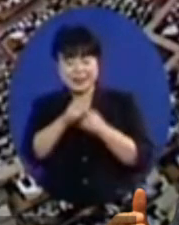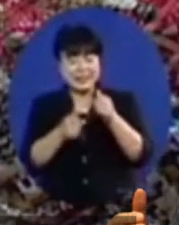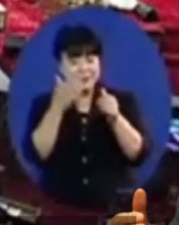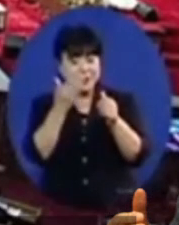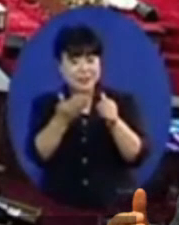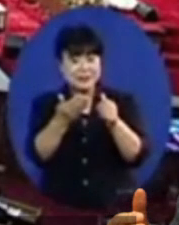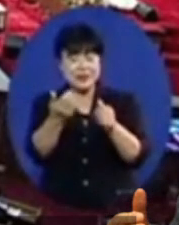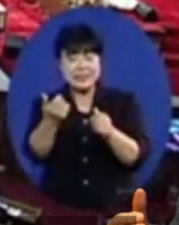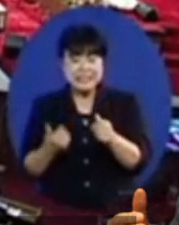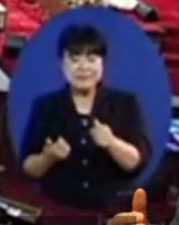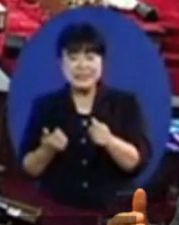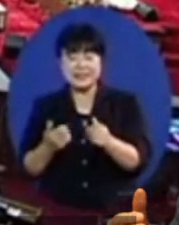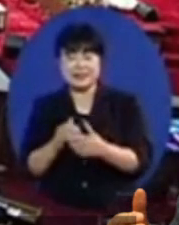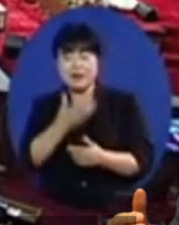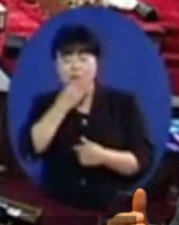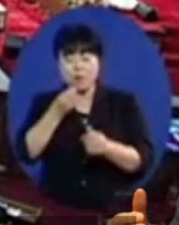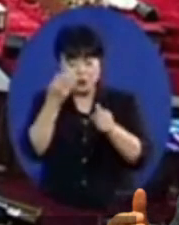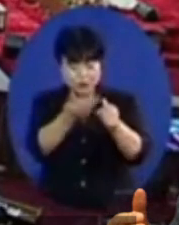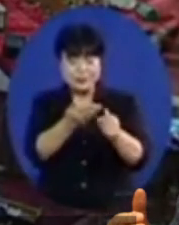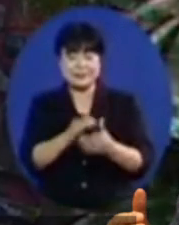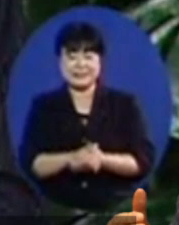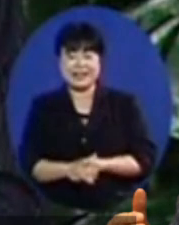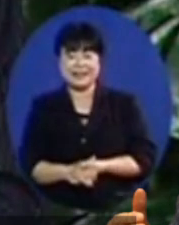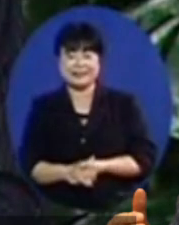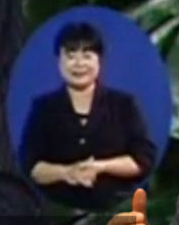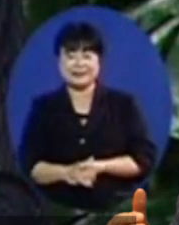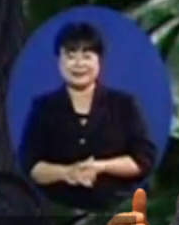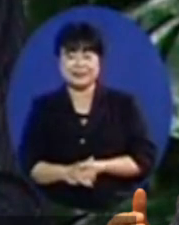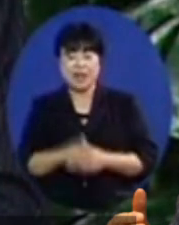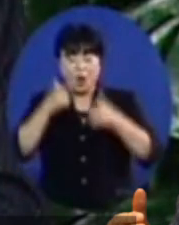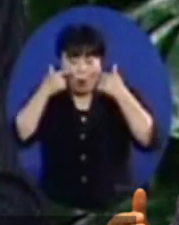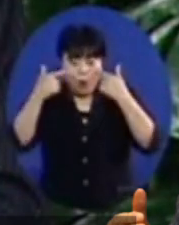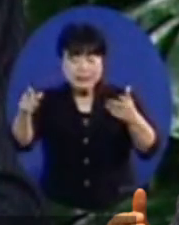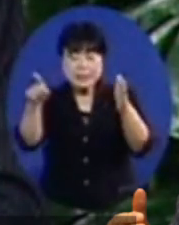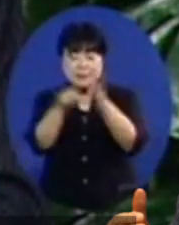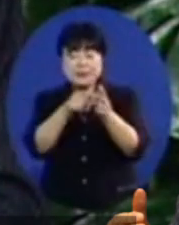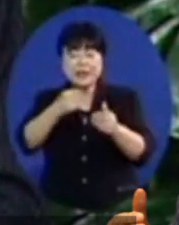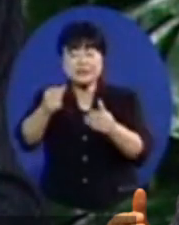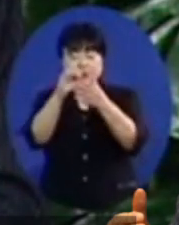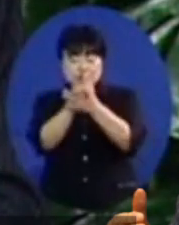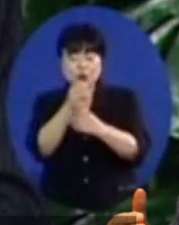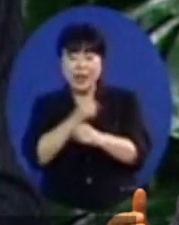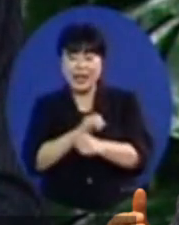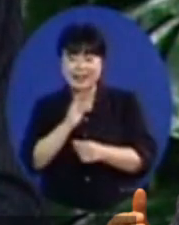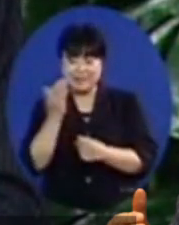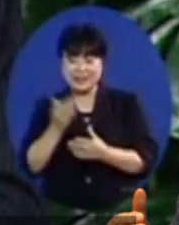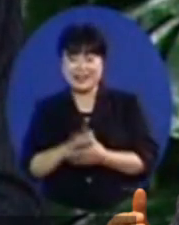하나님께서 이미 이렇게 복을 주셨으니 확실한 신념을 가지고 기도를 해야 돼요.